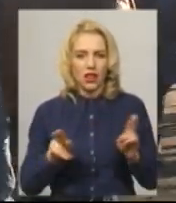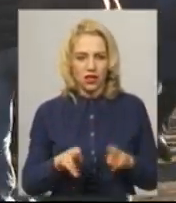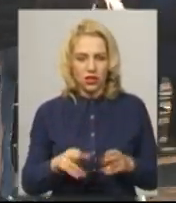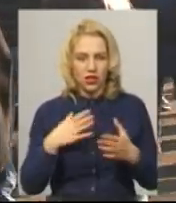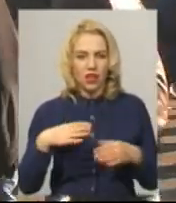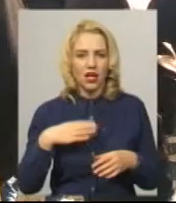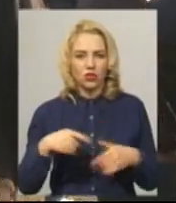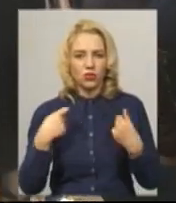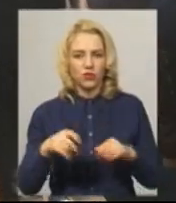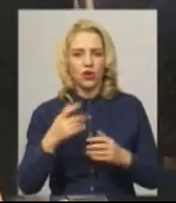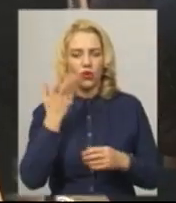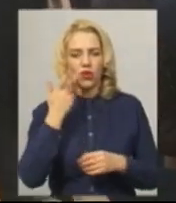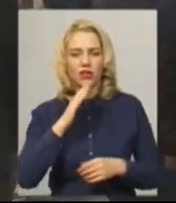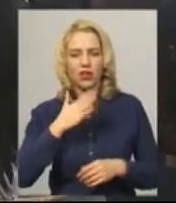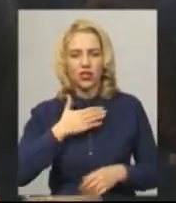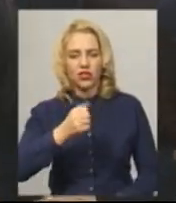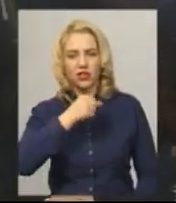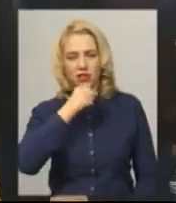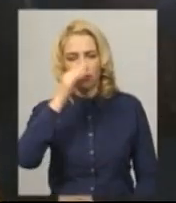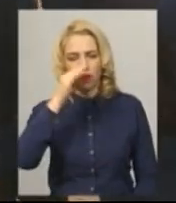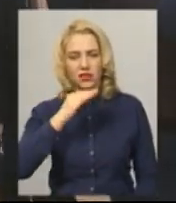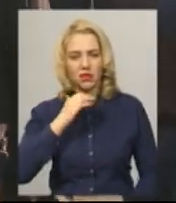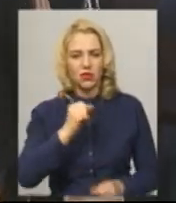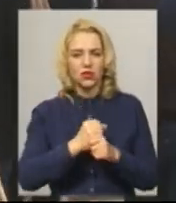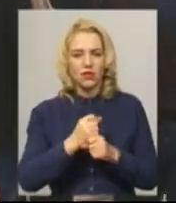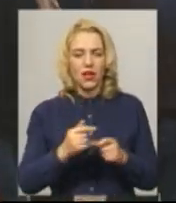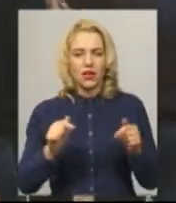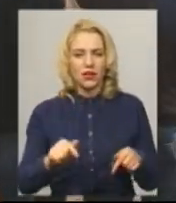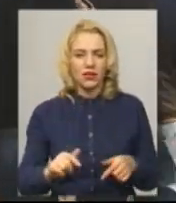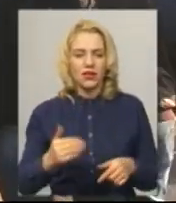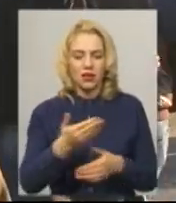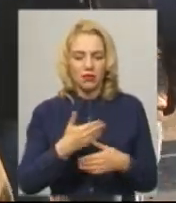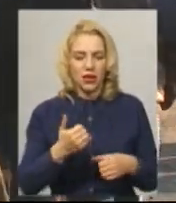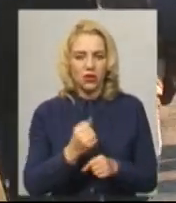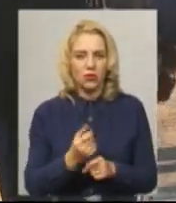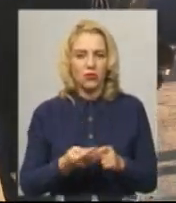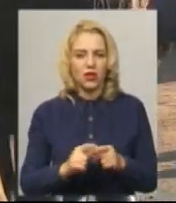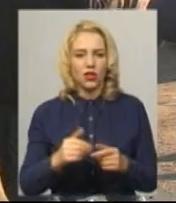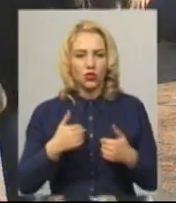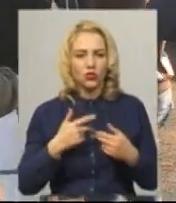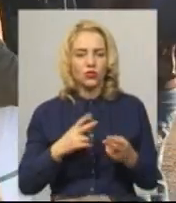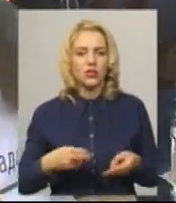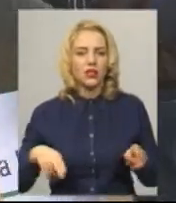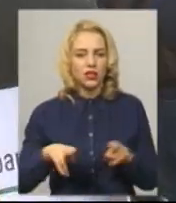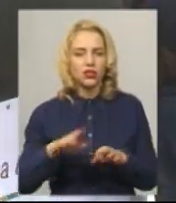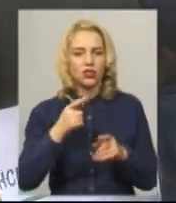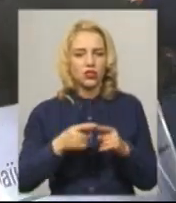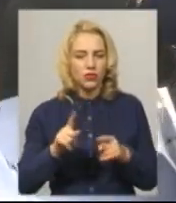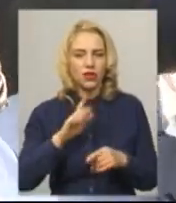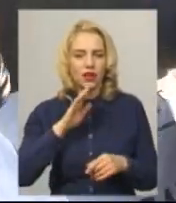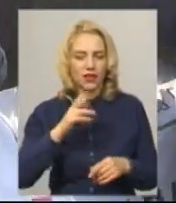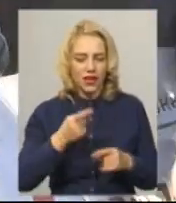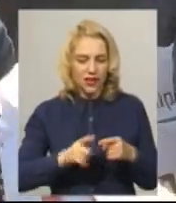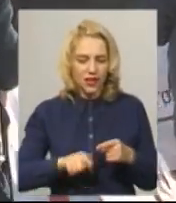наші діди, батьки робили на ній, і ми робимо, і хочемо оставити, щоб наші діти робили на ній. І